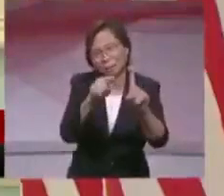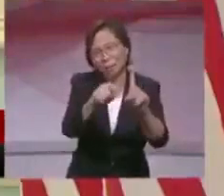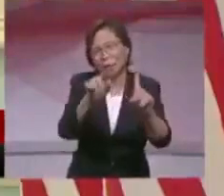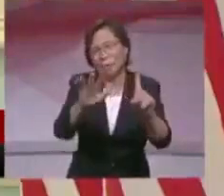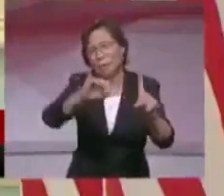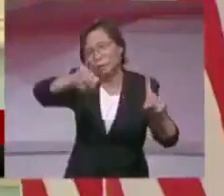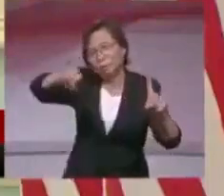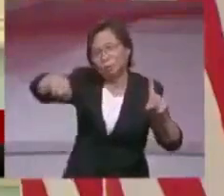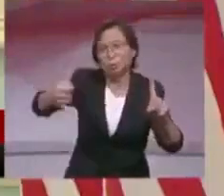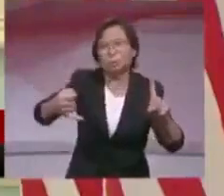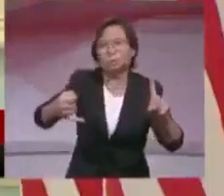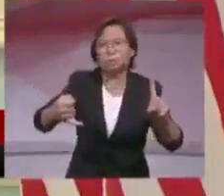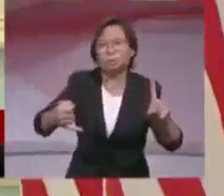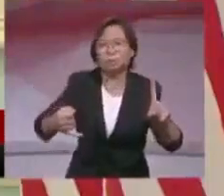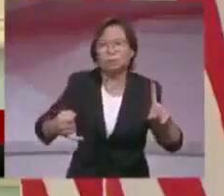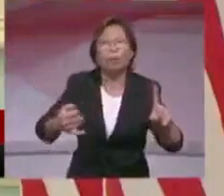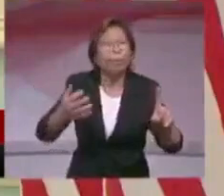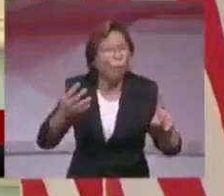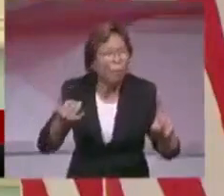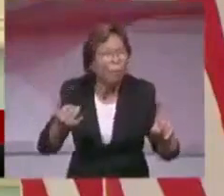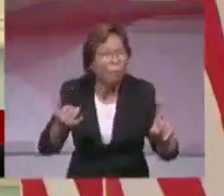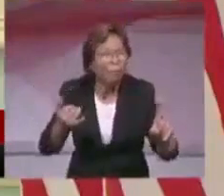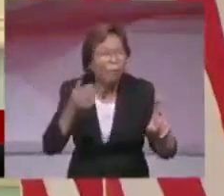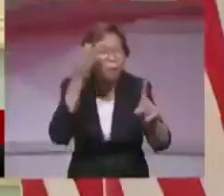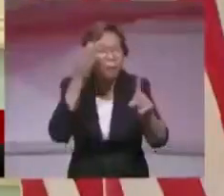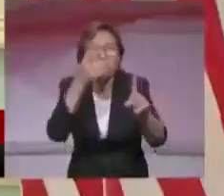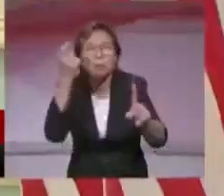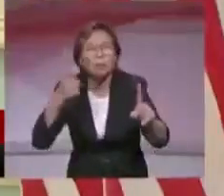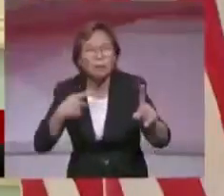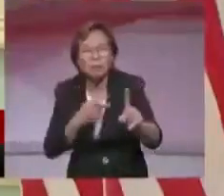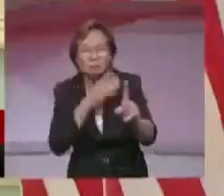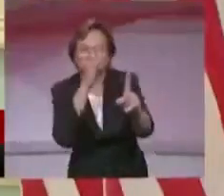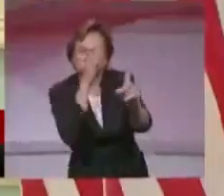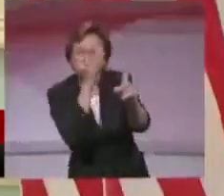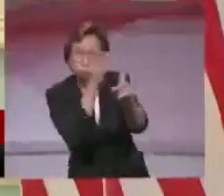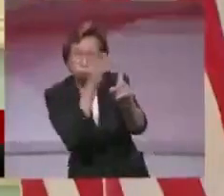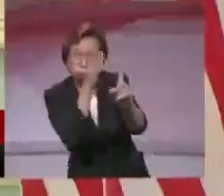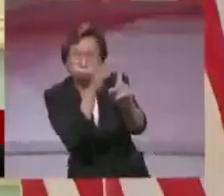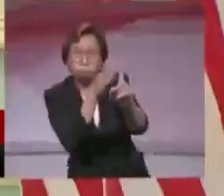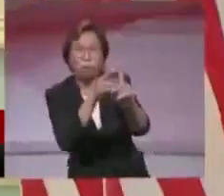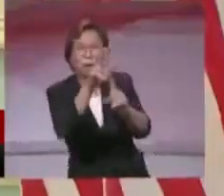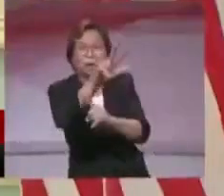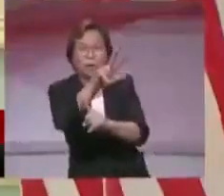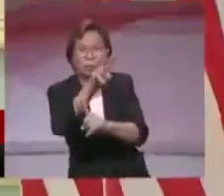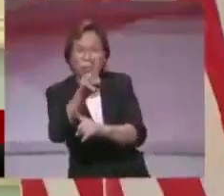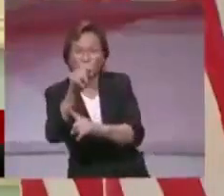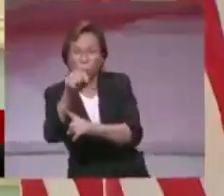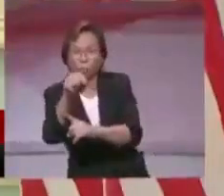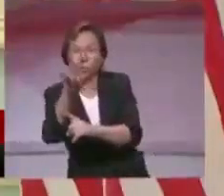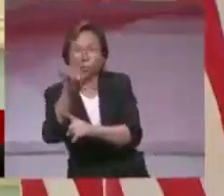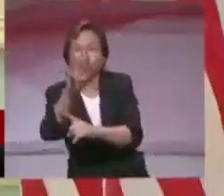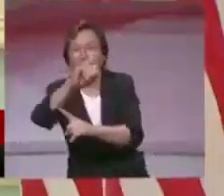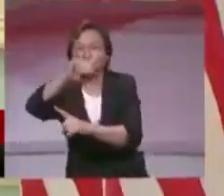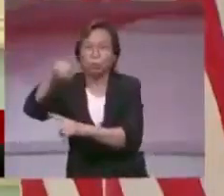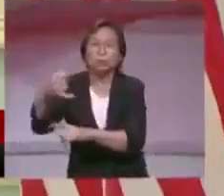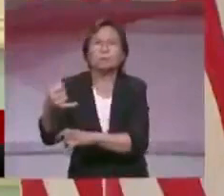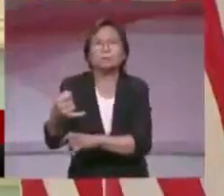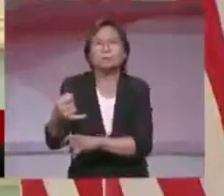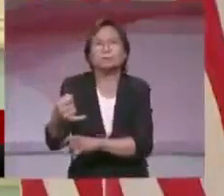1.5, kerana sasaran kita adalah 32.7